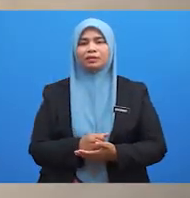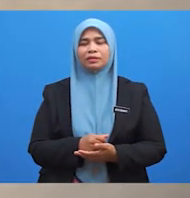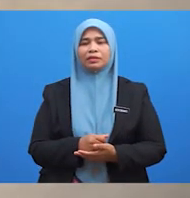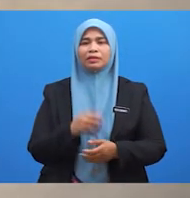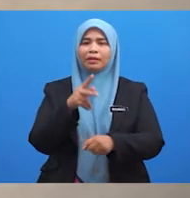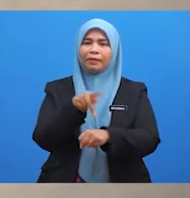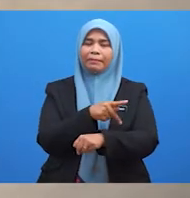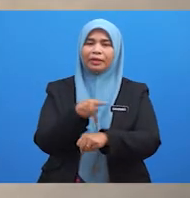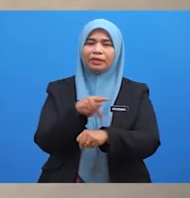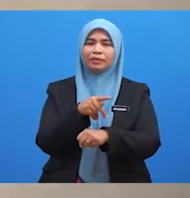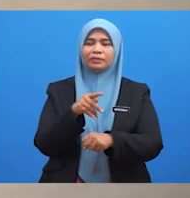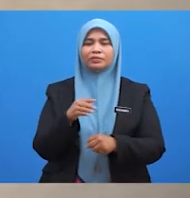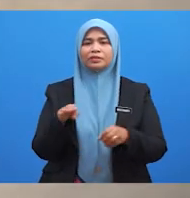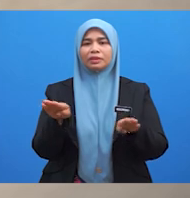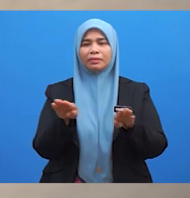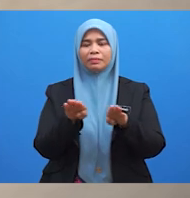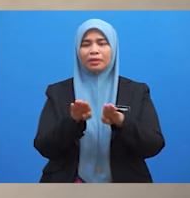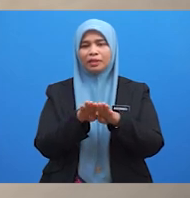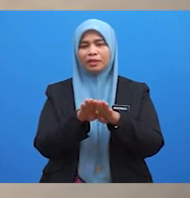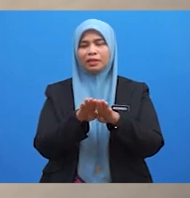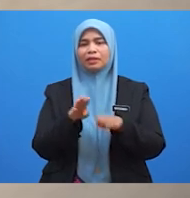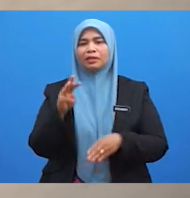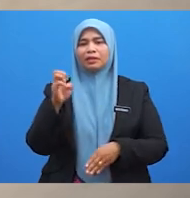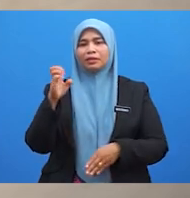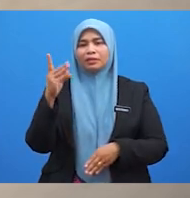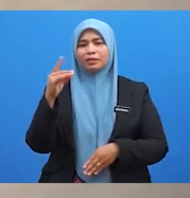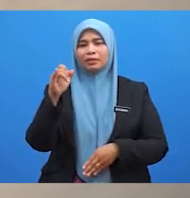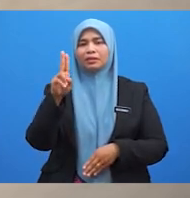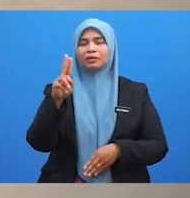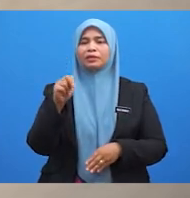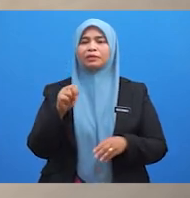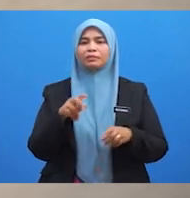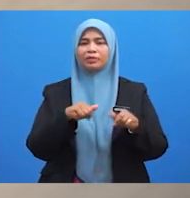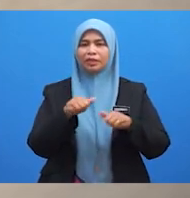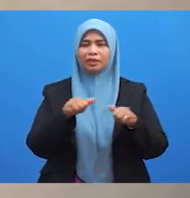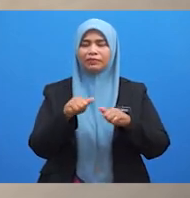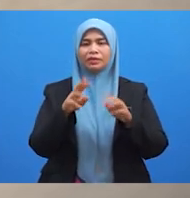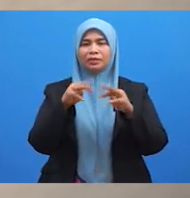pantun sebagai medium dalam aktiviti masyarakat.